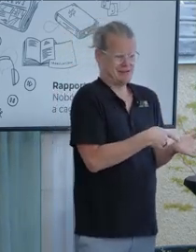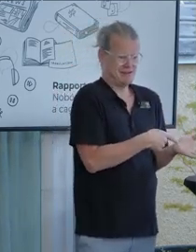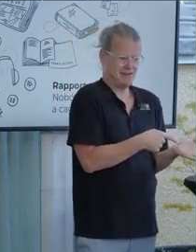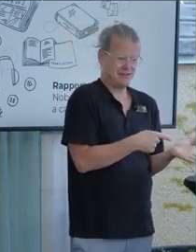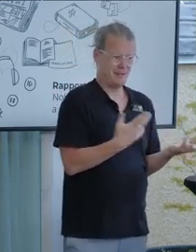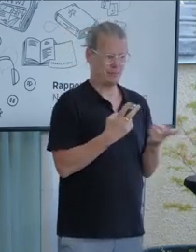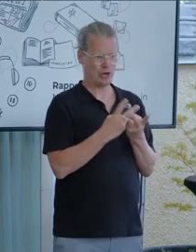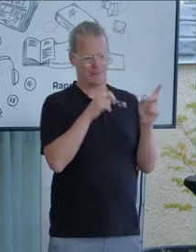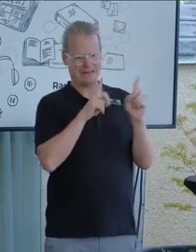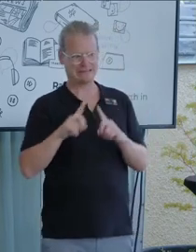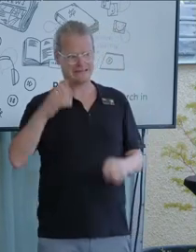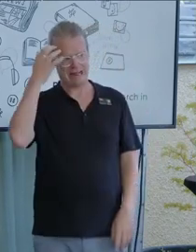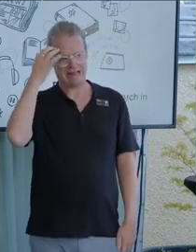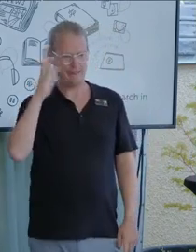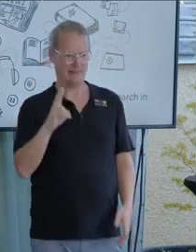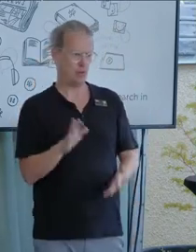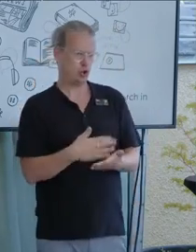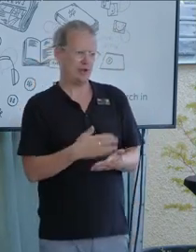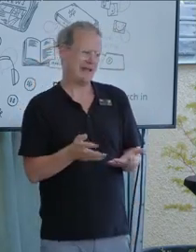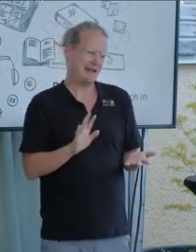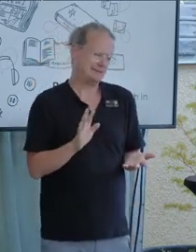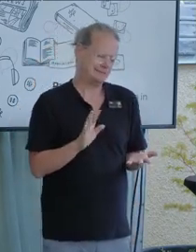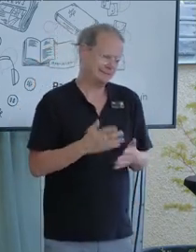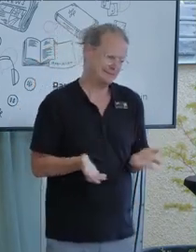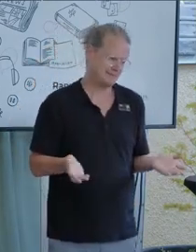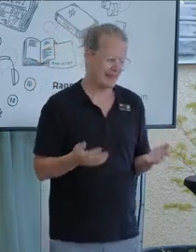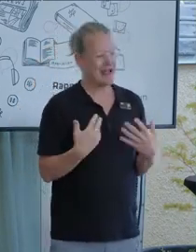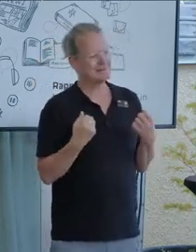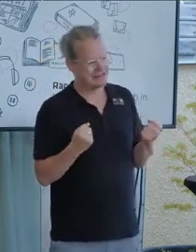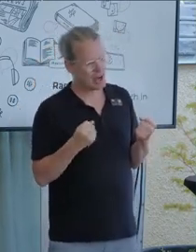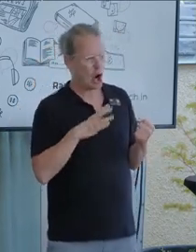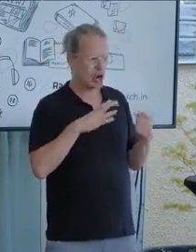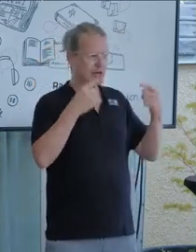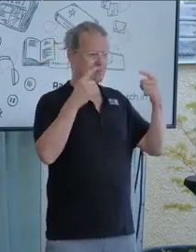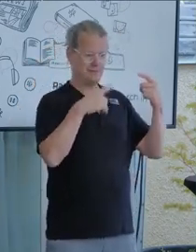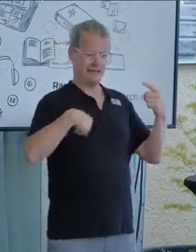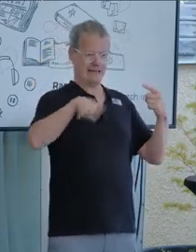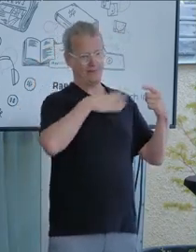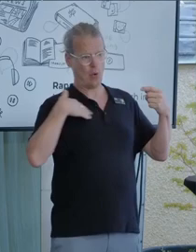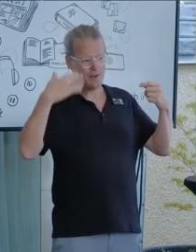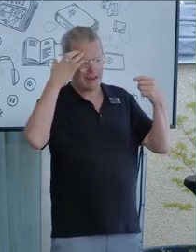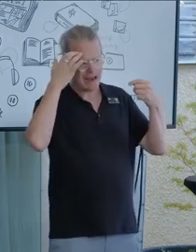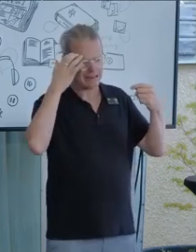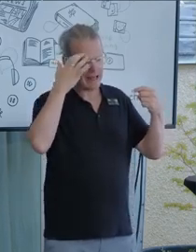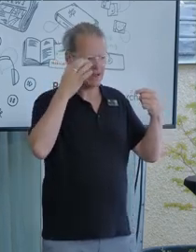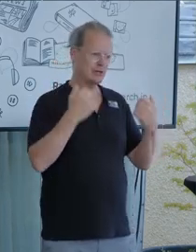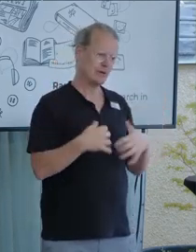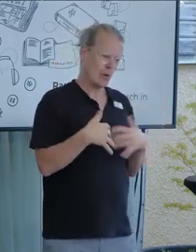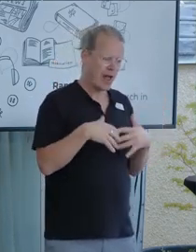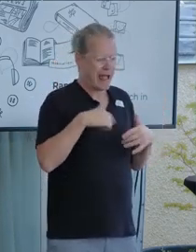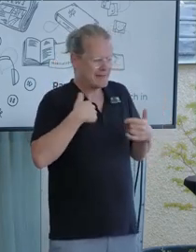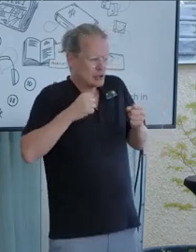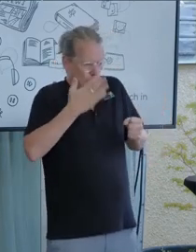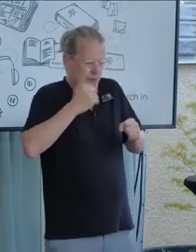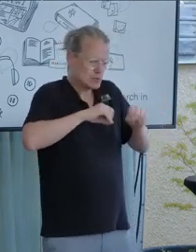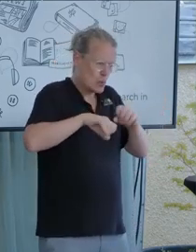onödig. Det är jätteviktigt att ha en mänsklig hjärna som försöker bearbeta information och göra kvalitativa närläsningar och så vidare. Men